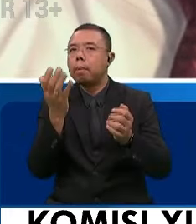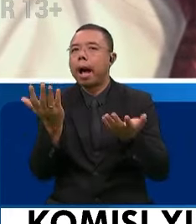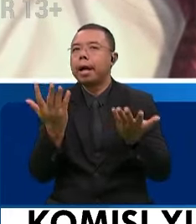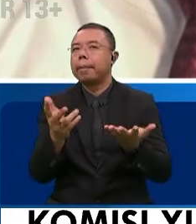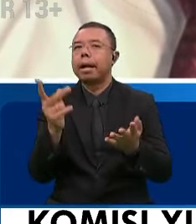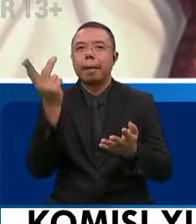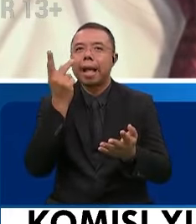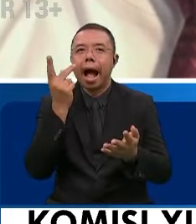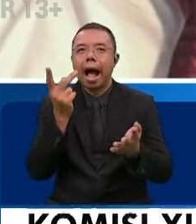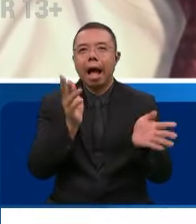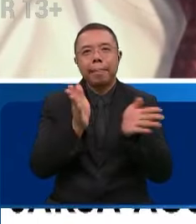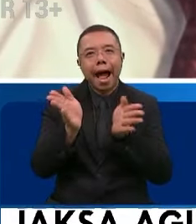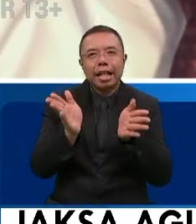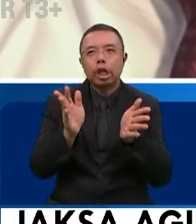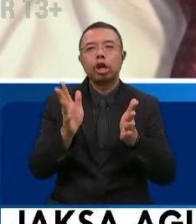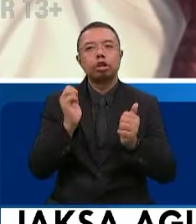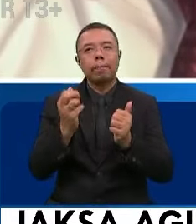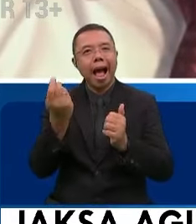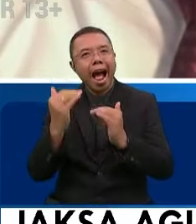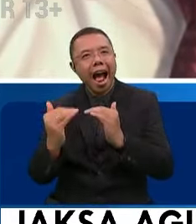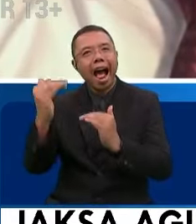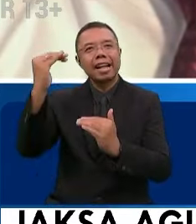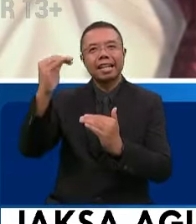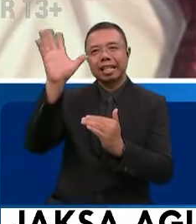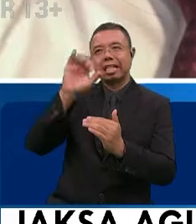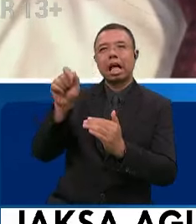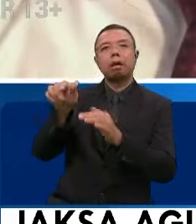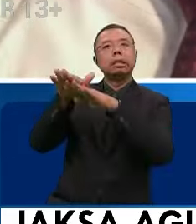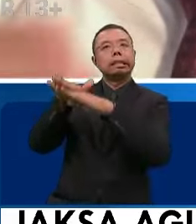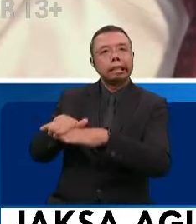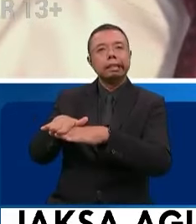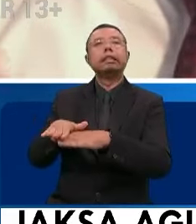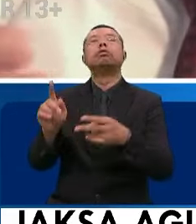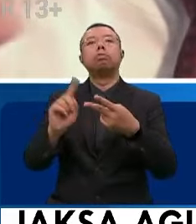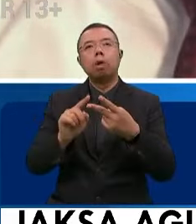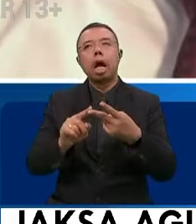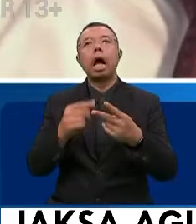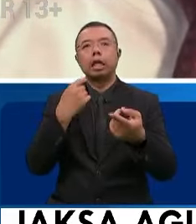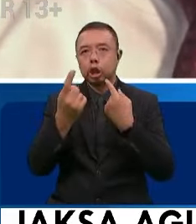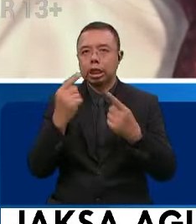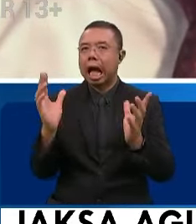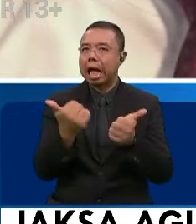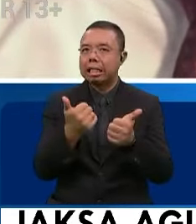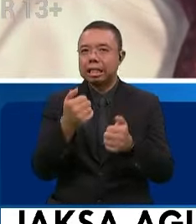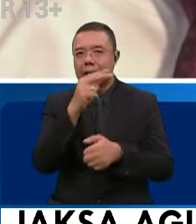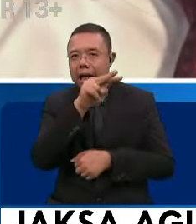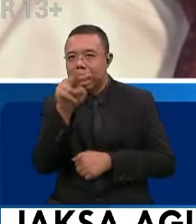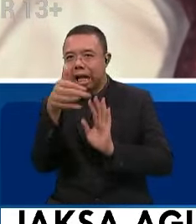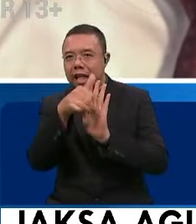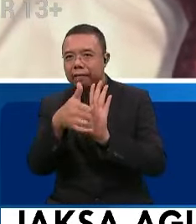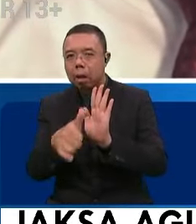antisipasi inflasi ke depan, selain berdiskusi terkait dengan hasil asesmen inflasi